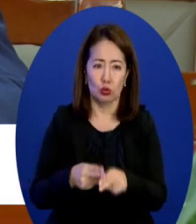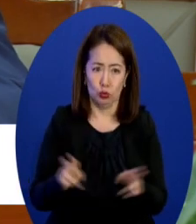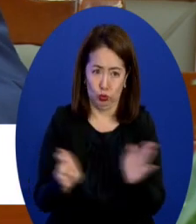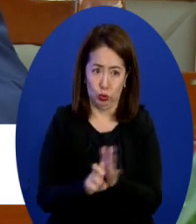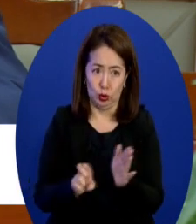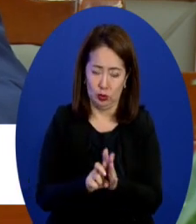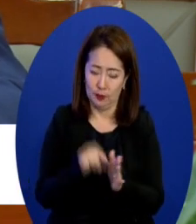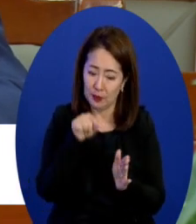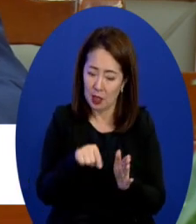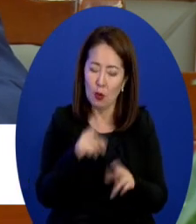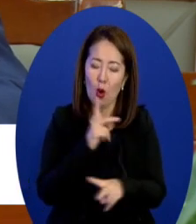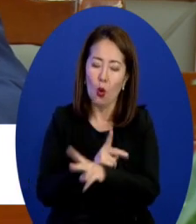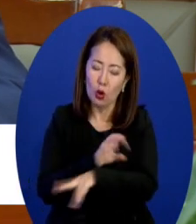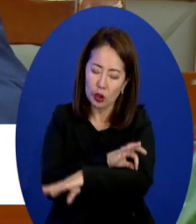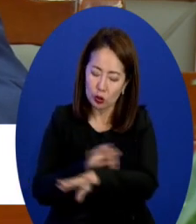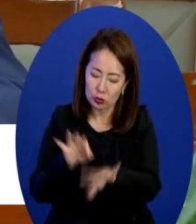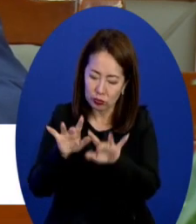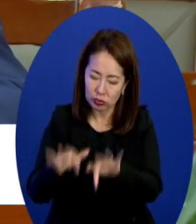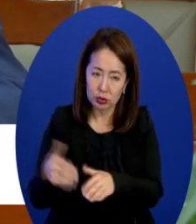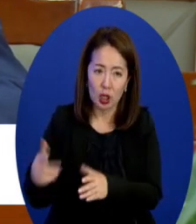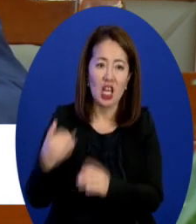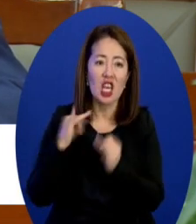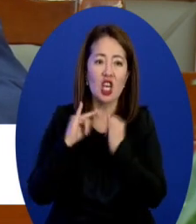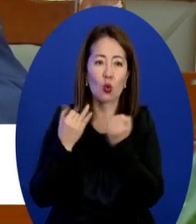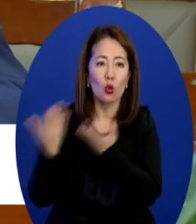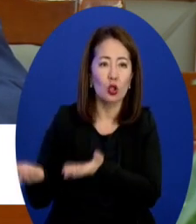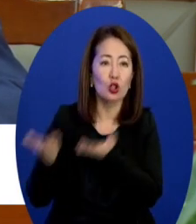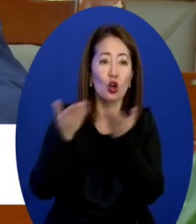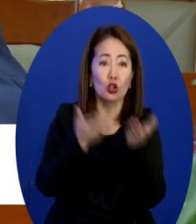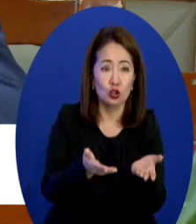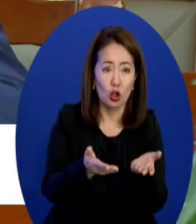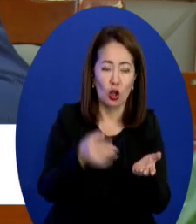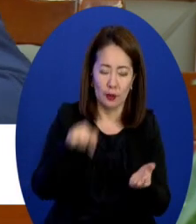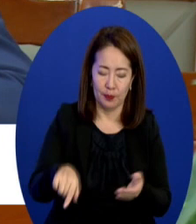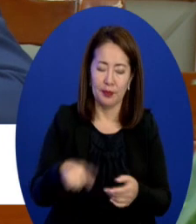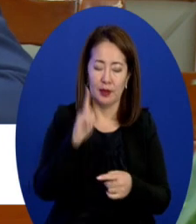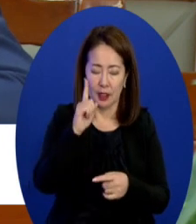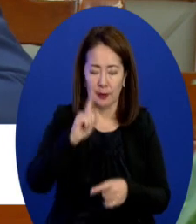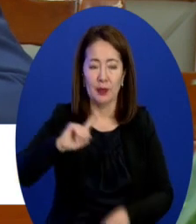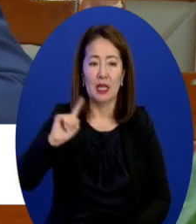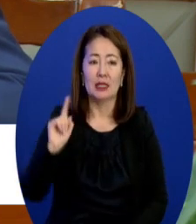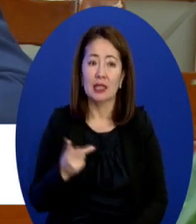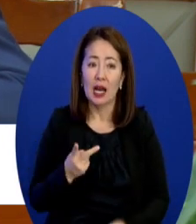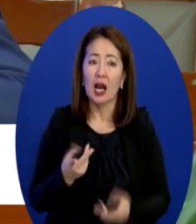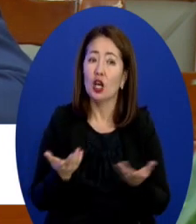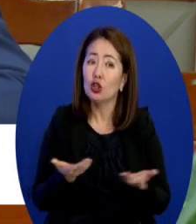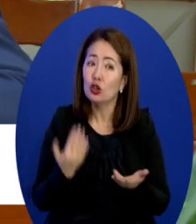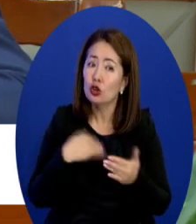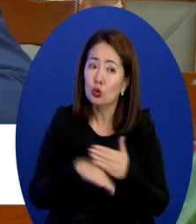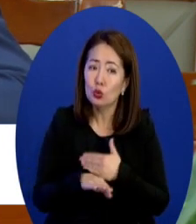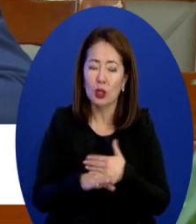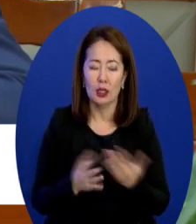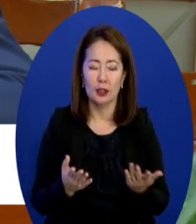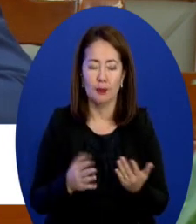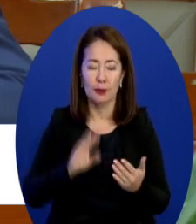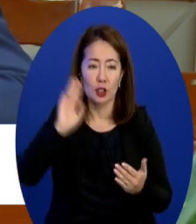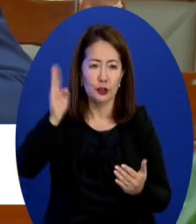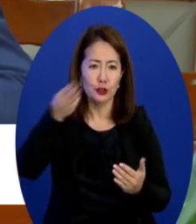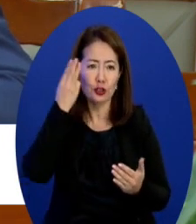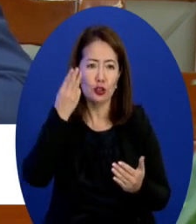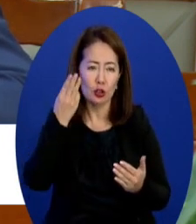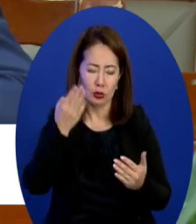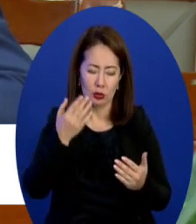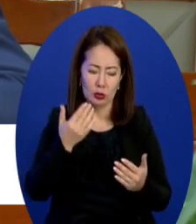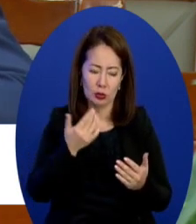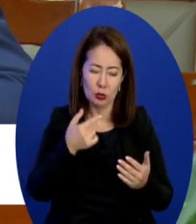ийм одоо хуулийн төслийг өнөөдөр бас өргөн барьж байгаа. Энэ өнөөдөр өргөн барьж байгаа хуулийн төсөл бол энэ. Тодорхой одоо татвар төлж